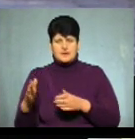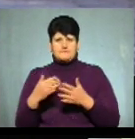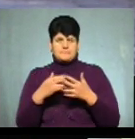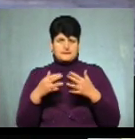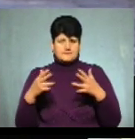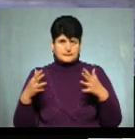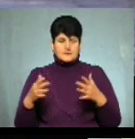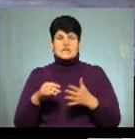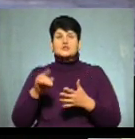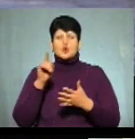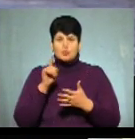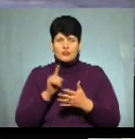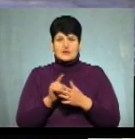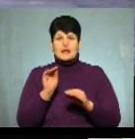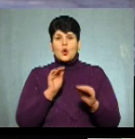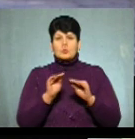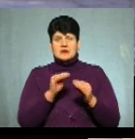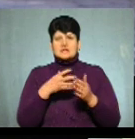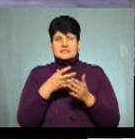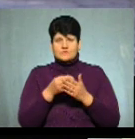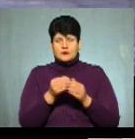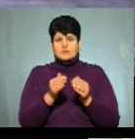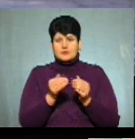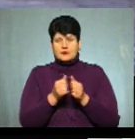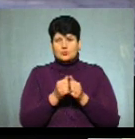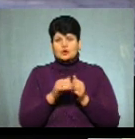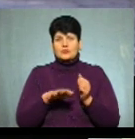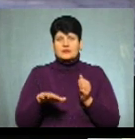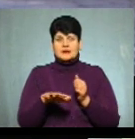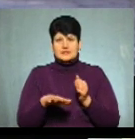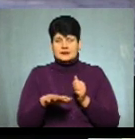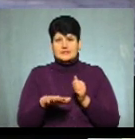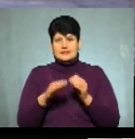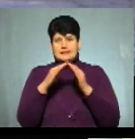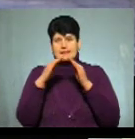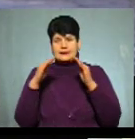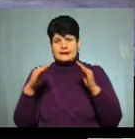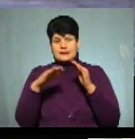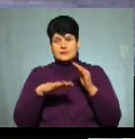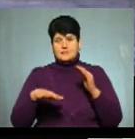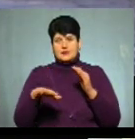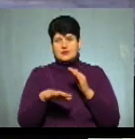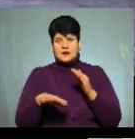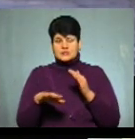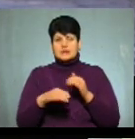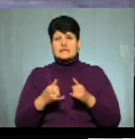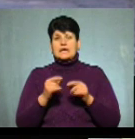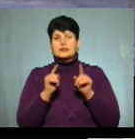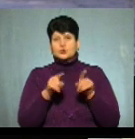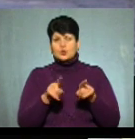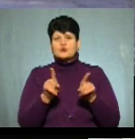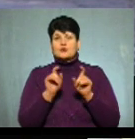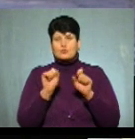кооперативи, зобов'язані облаштувати на своїх прибудинкових територіях криті майданчики або закриті майданчики для того, щоб можна